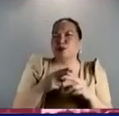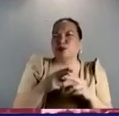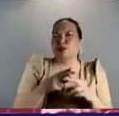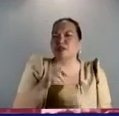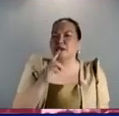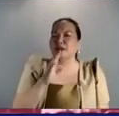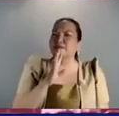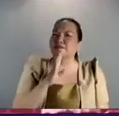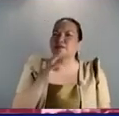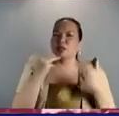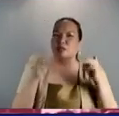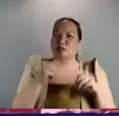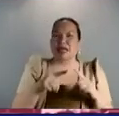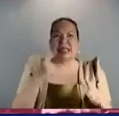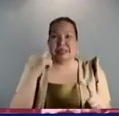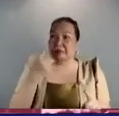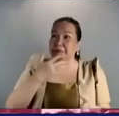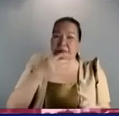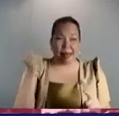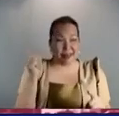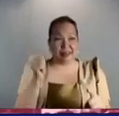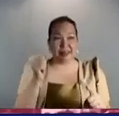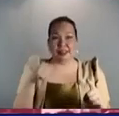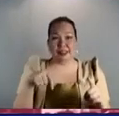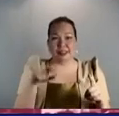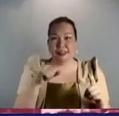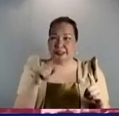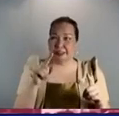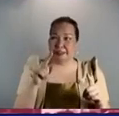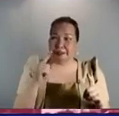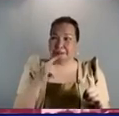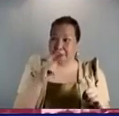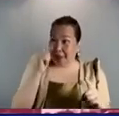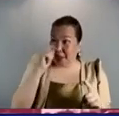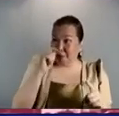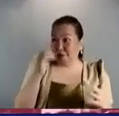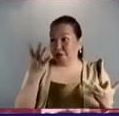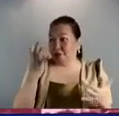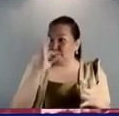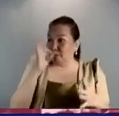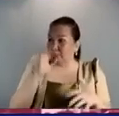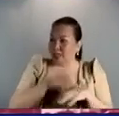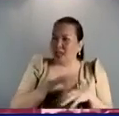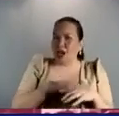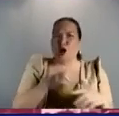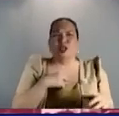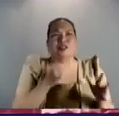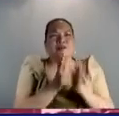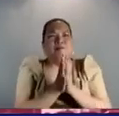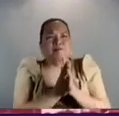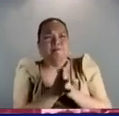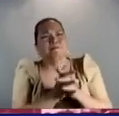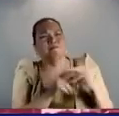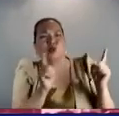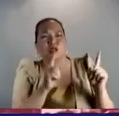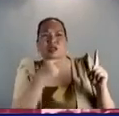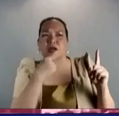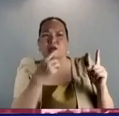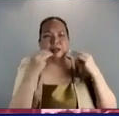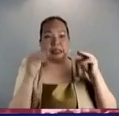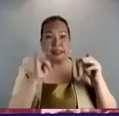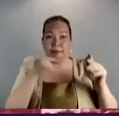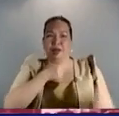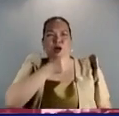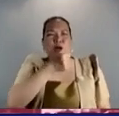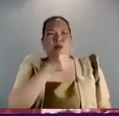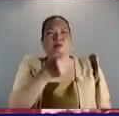mas effective no kung kasi kami so nakaabang din kami kung si, kung ano yung mga quotable quotes eh, kumbaga sa amin sa journalist eh,